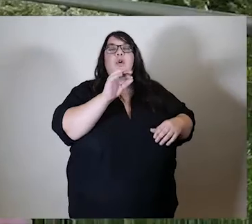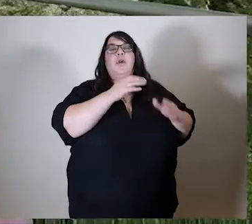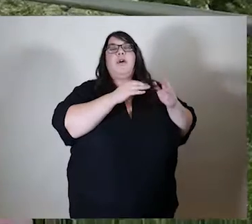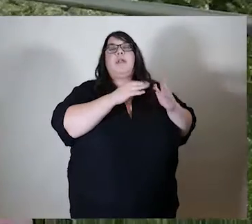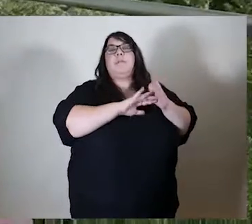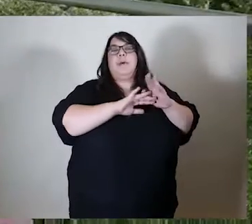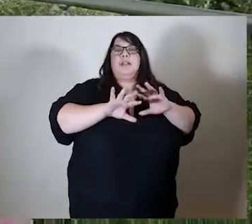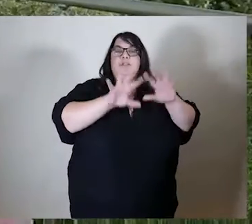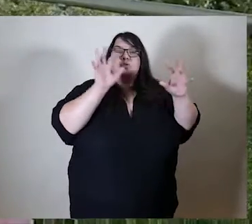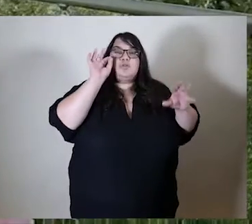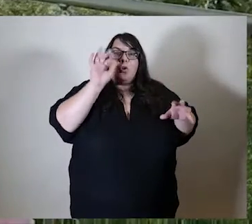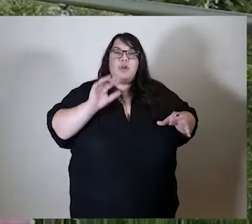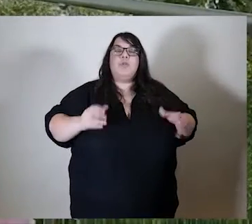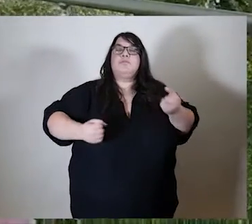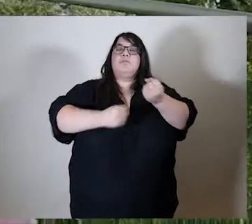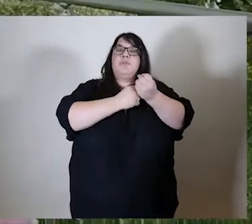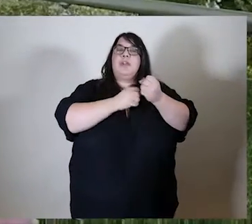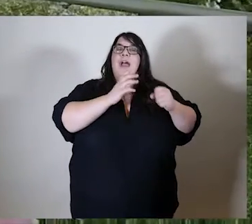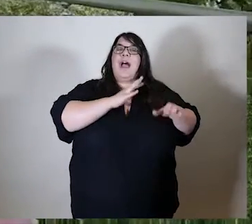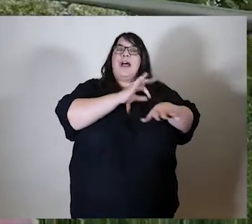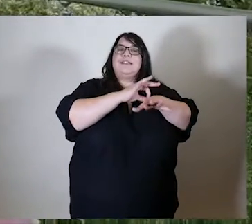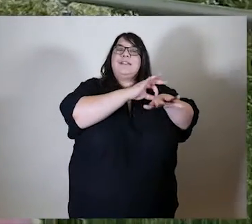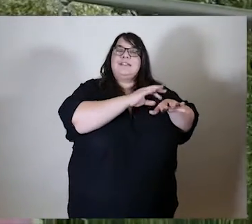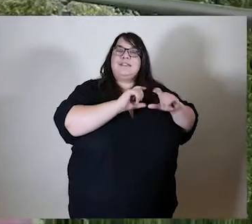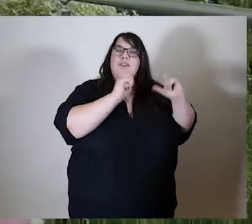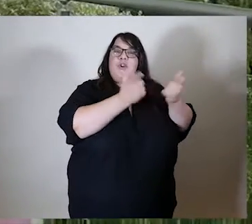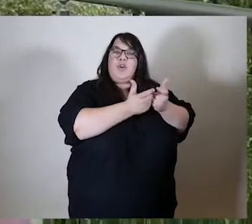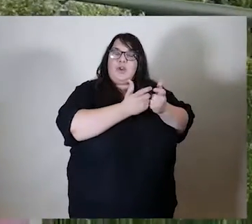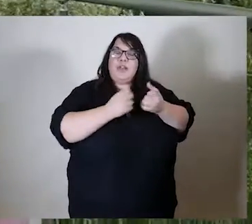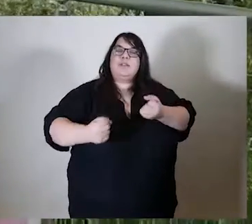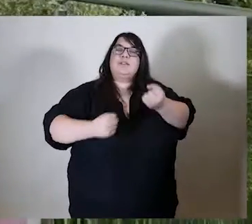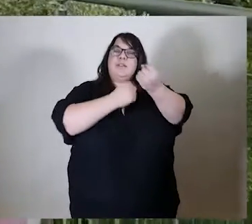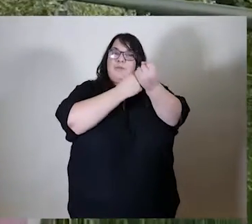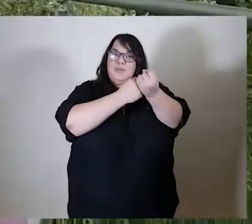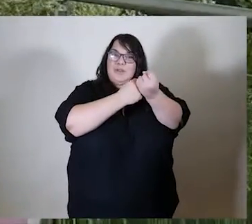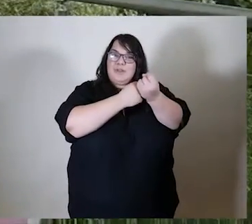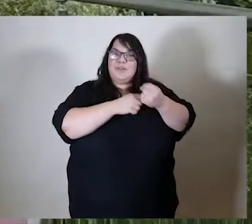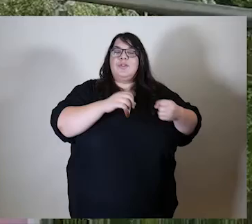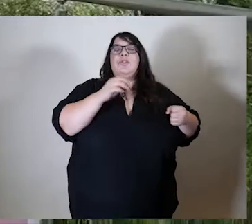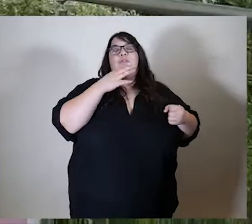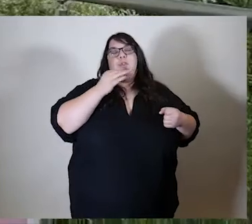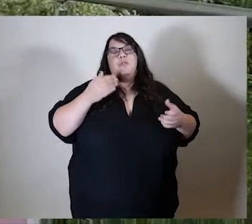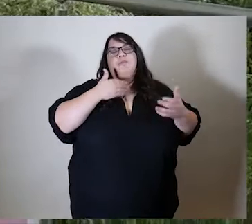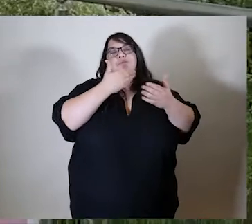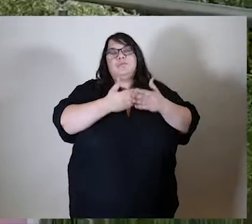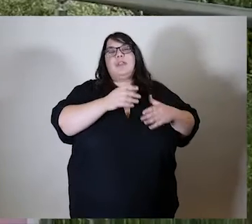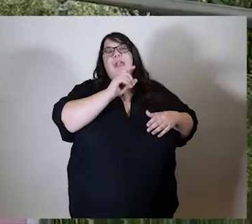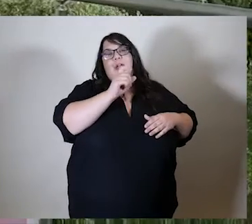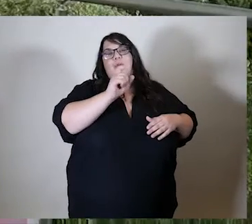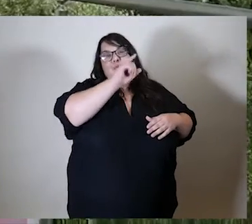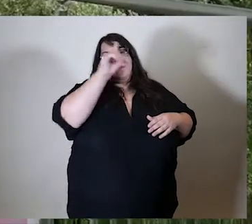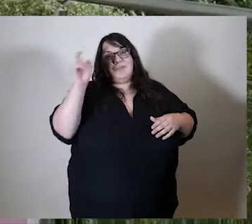ταυτόχρονα προσπάθησε να ενδυναμώσει τους ασθενείς και τις οικογένειές τους και να τους στηρίξει στο δύσκολο έργο που